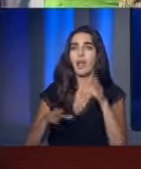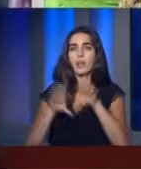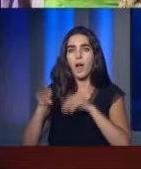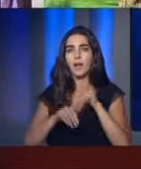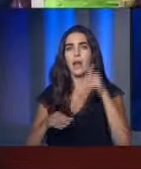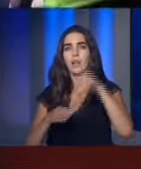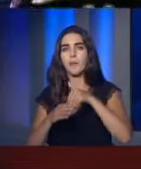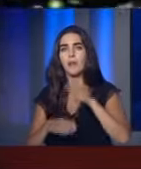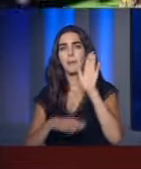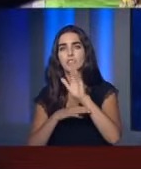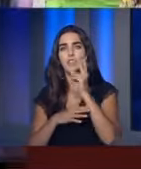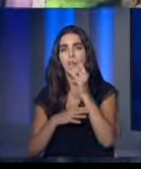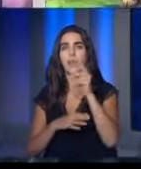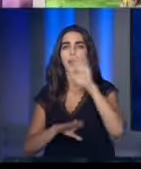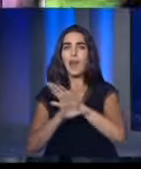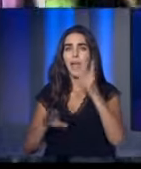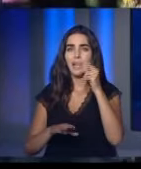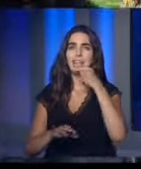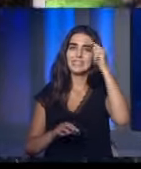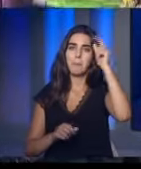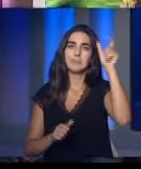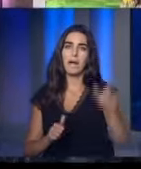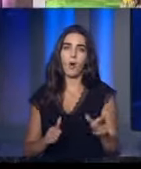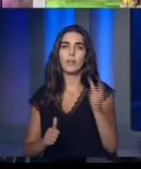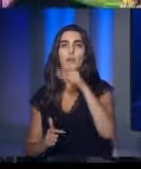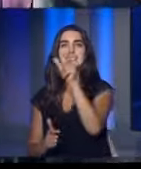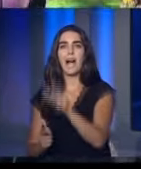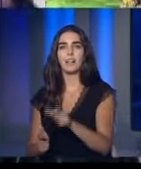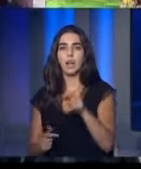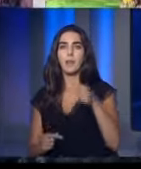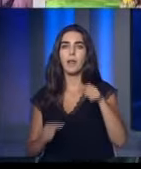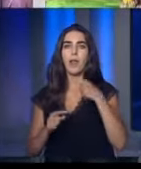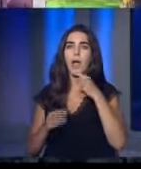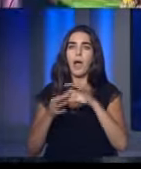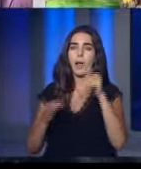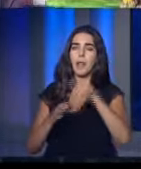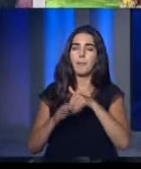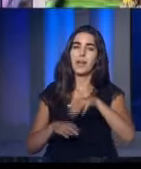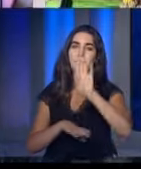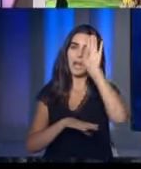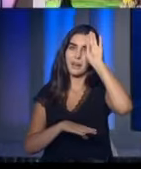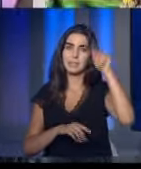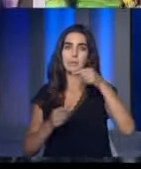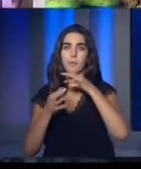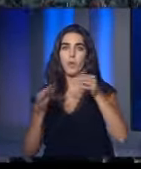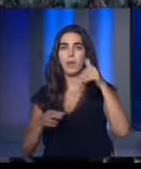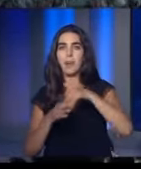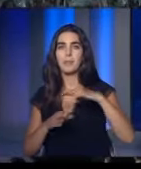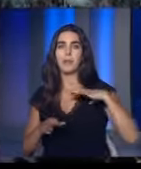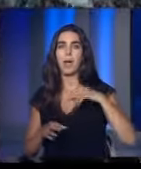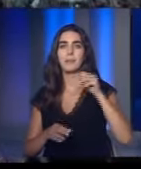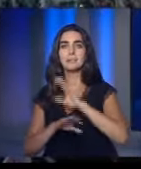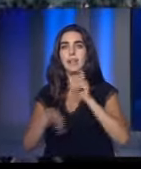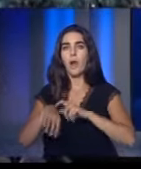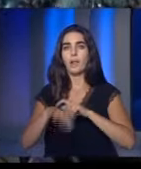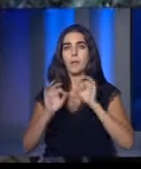فترة الحملات والدعاية الانتخابيتين للمرشحين النهائيين مسعود بسجكيان وسعيد جليلي، وتجري الانتخابات